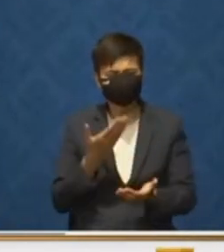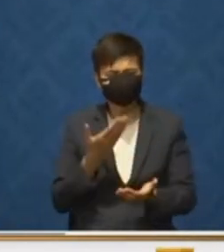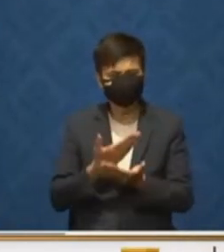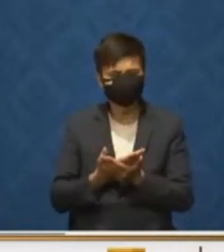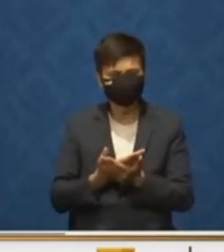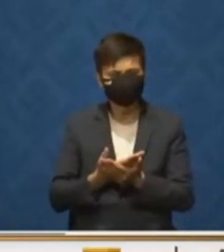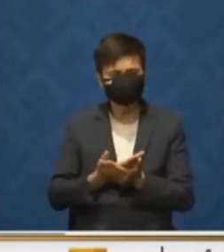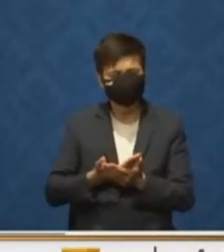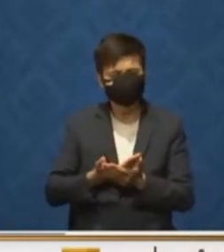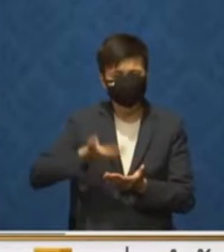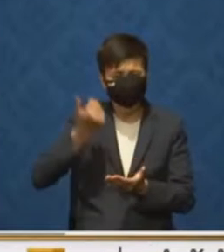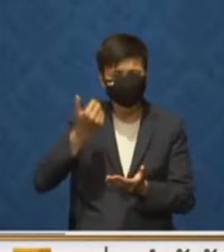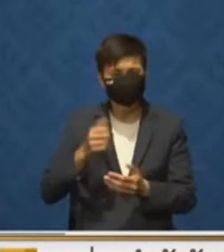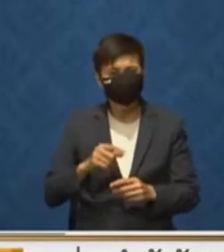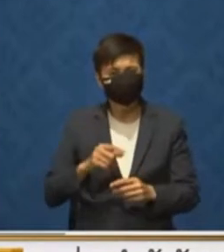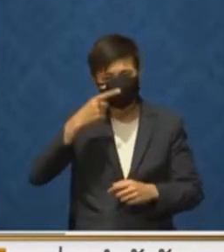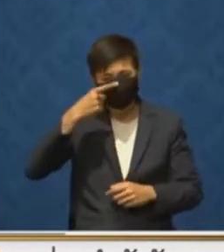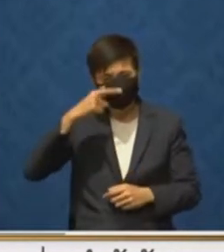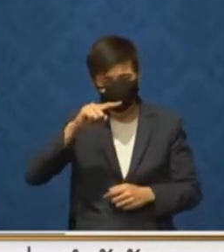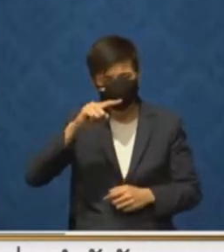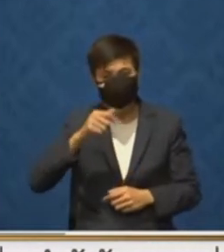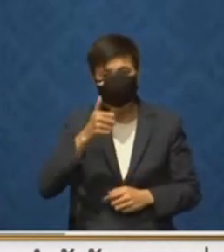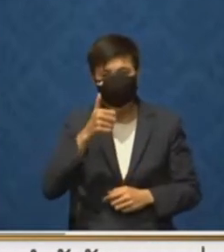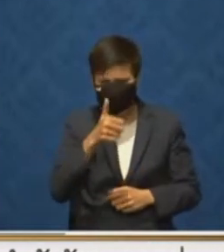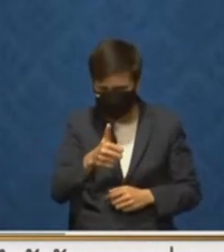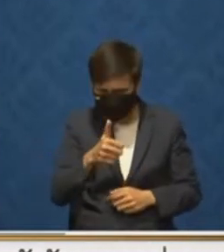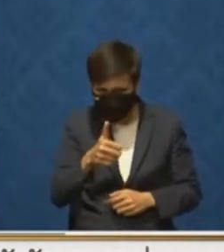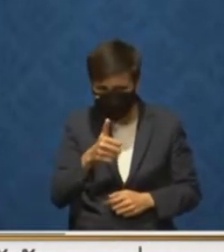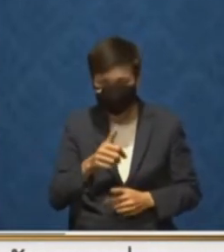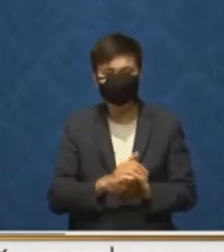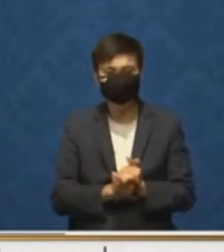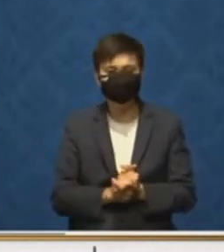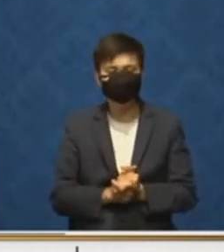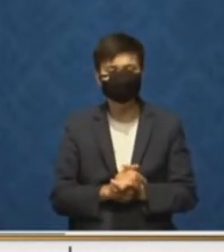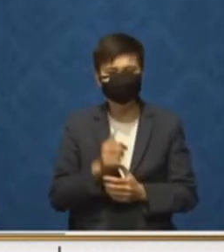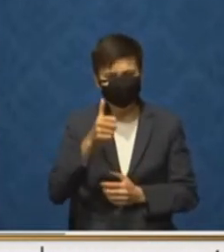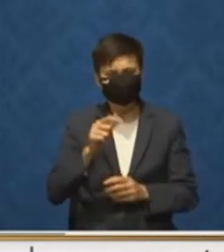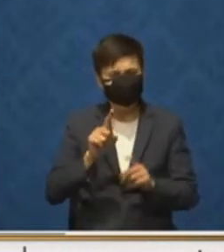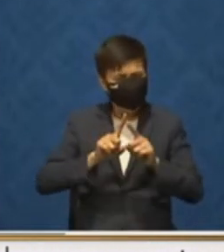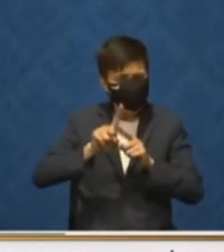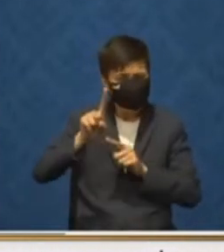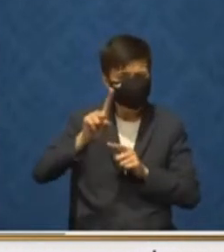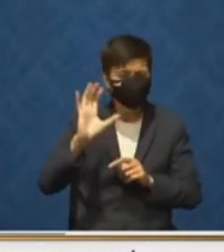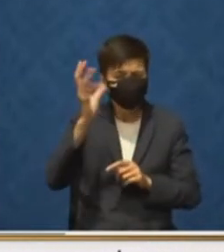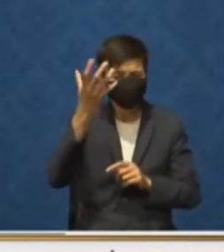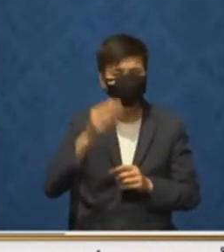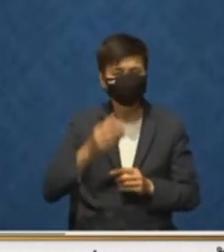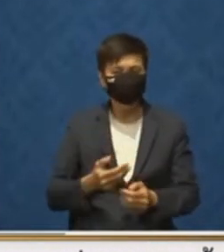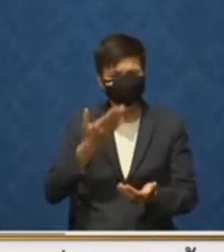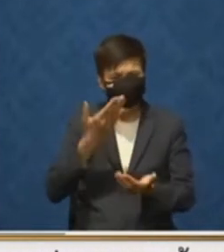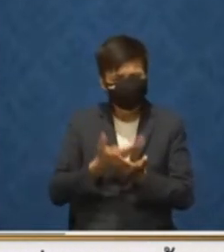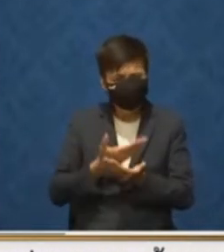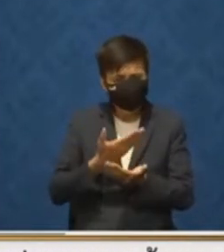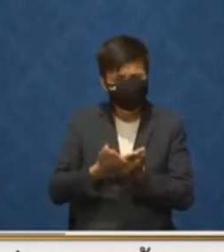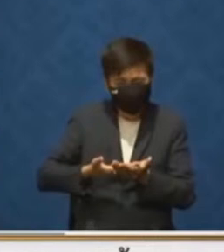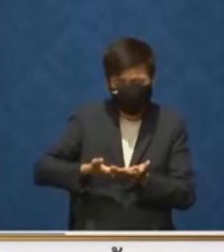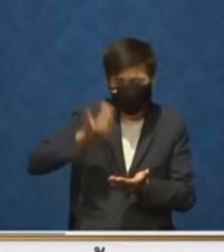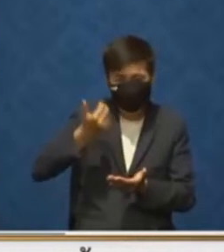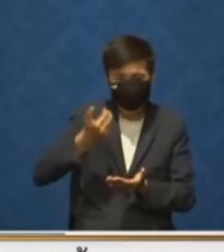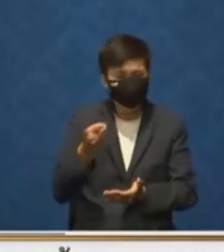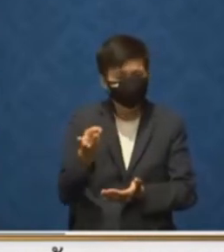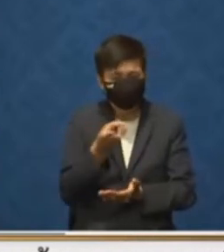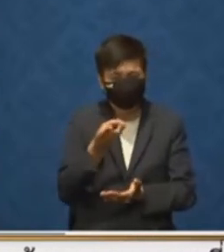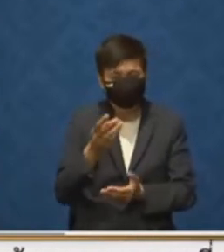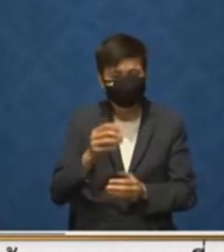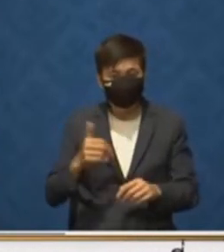ลำดับที่ที่ถือว่าดีที่สุดประเทศหนึ่งในโลกคือเฟิร์นน้อยมีการจัดอันดับ